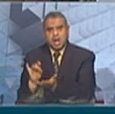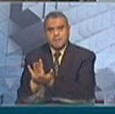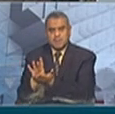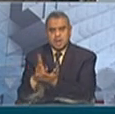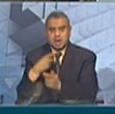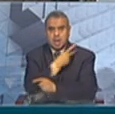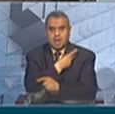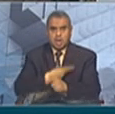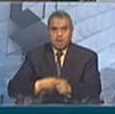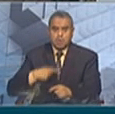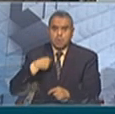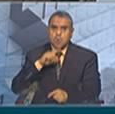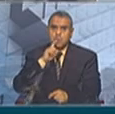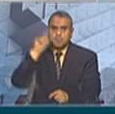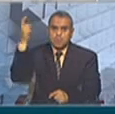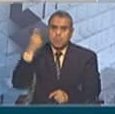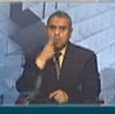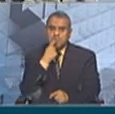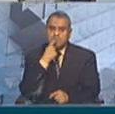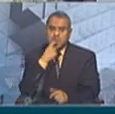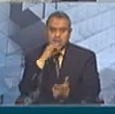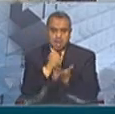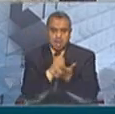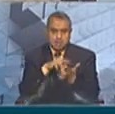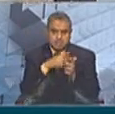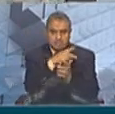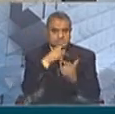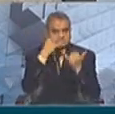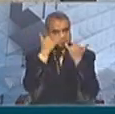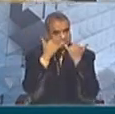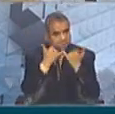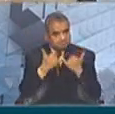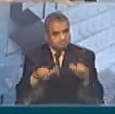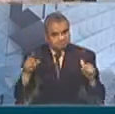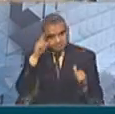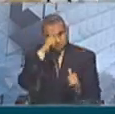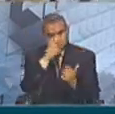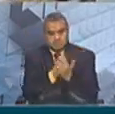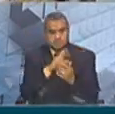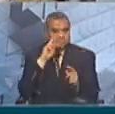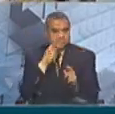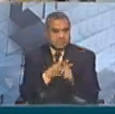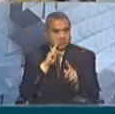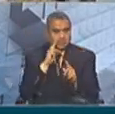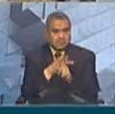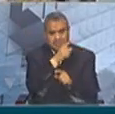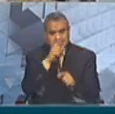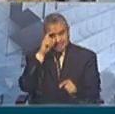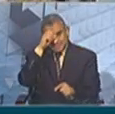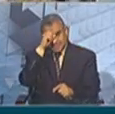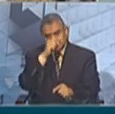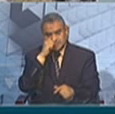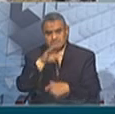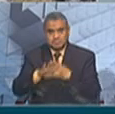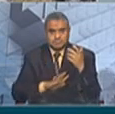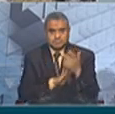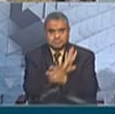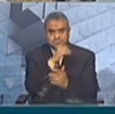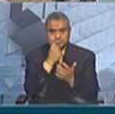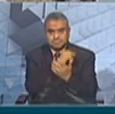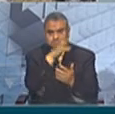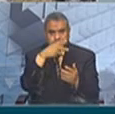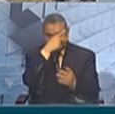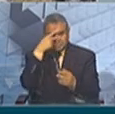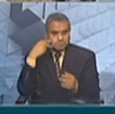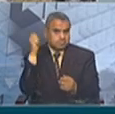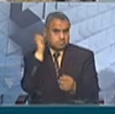الوفاق لا زالت تبرهن على فشلها وعجزها. رأينا اقتتالا داميا لميليشياتها